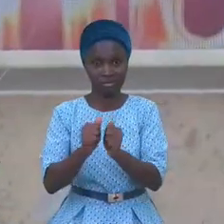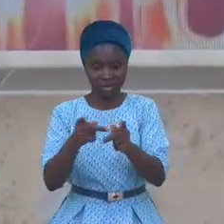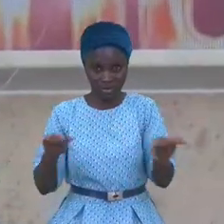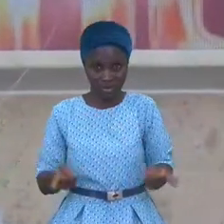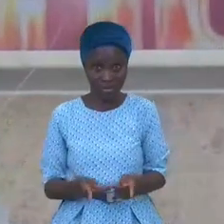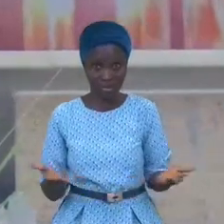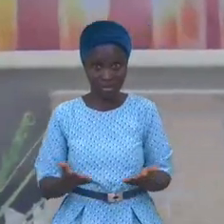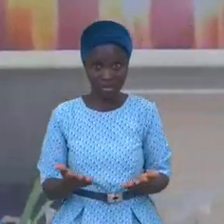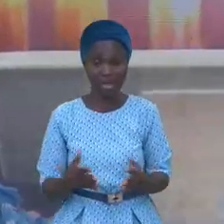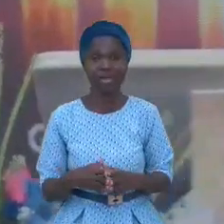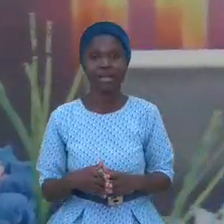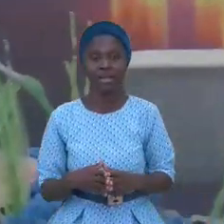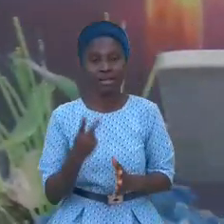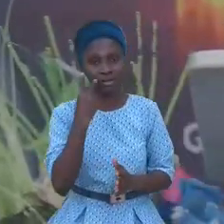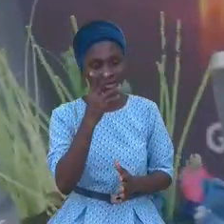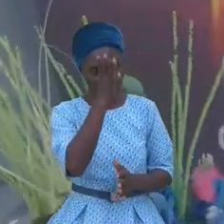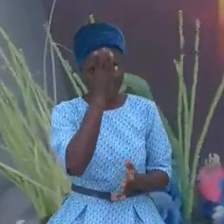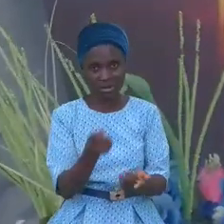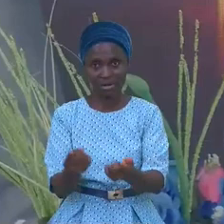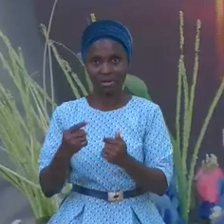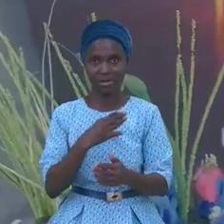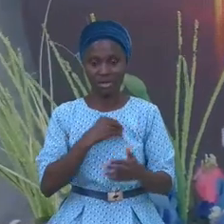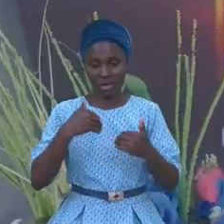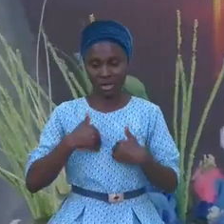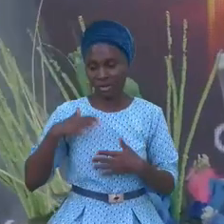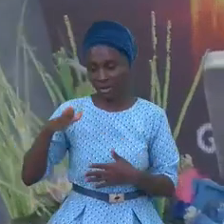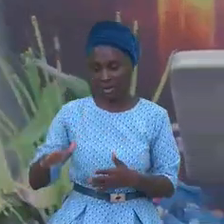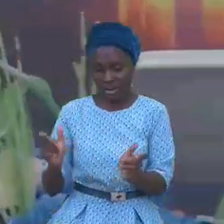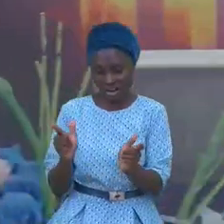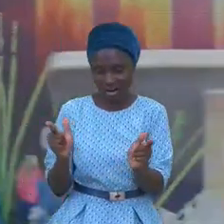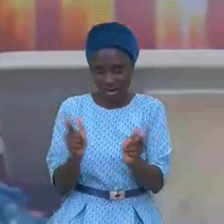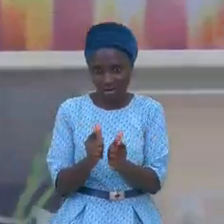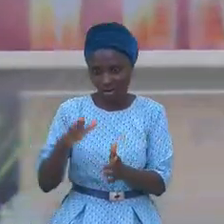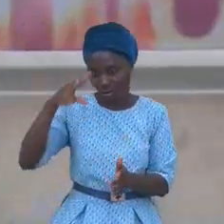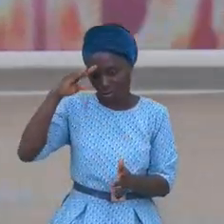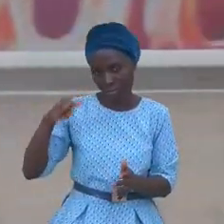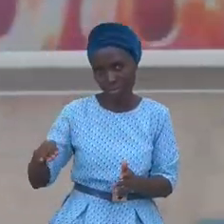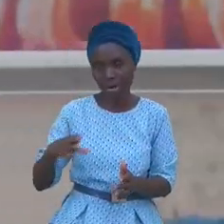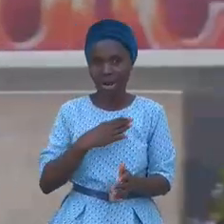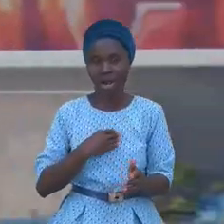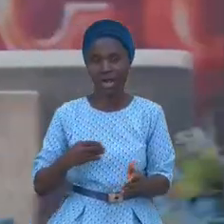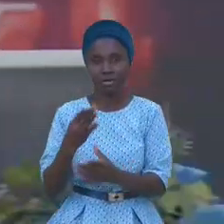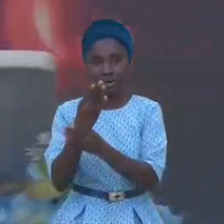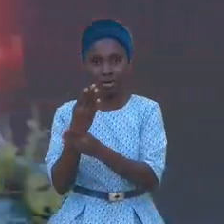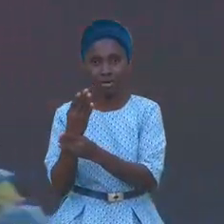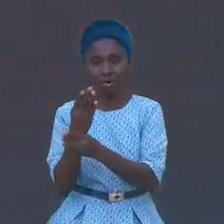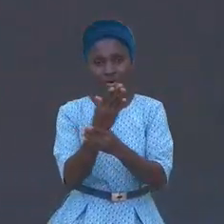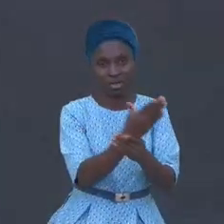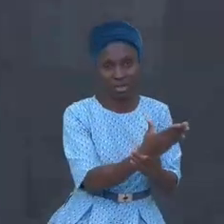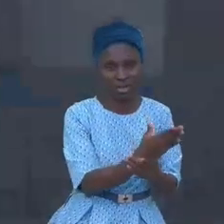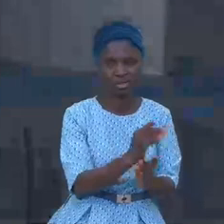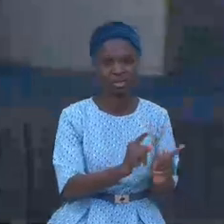qui vient et il a un petit garçon là-bas. Et il tient la main et il